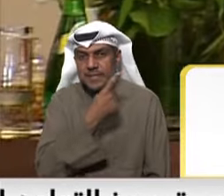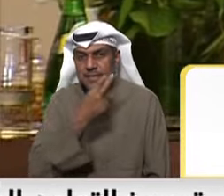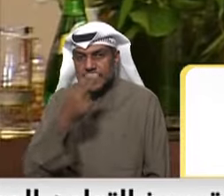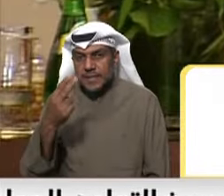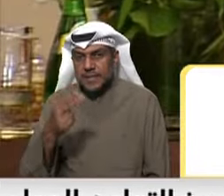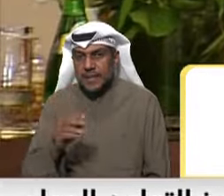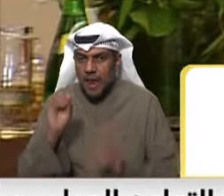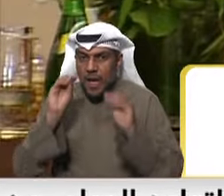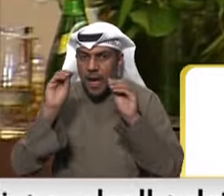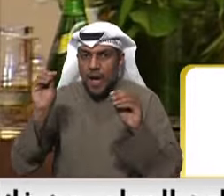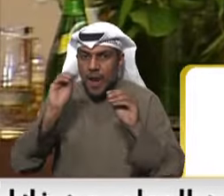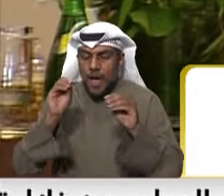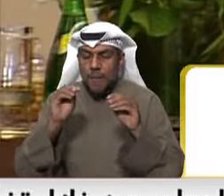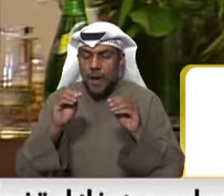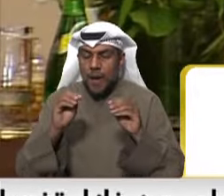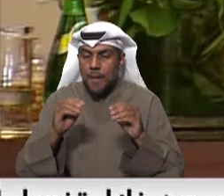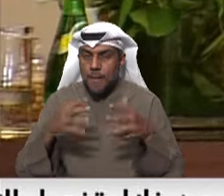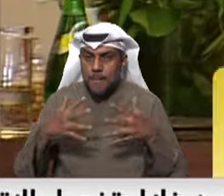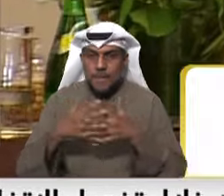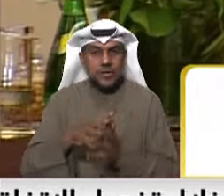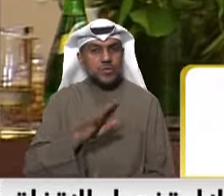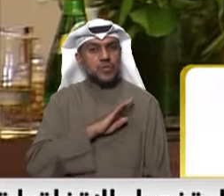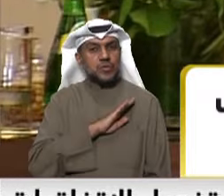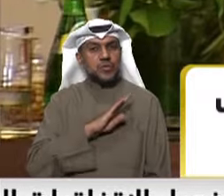للالتحاق بشرف الخدمة العسكرية.